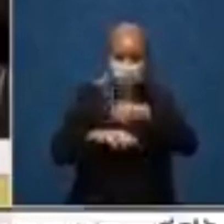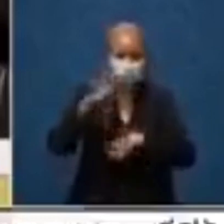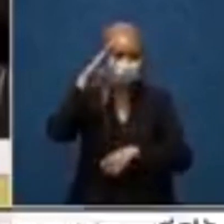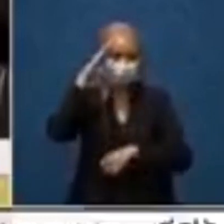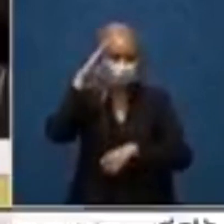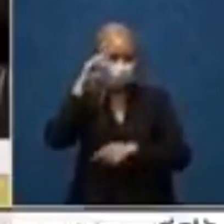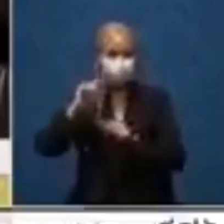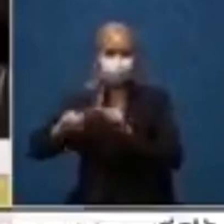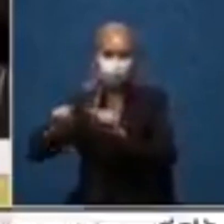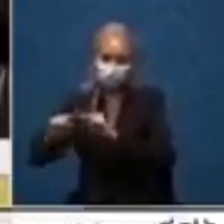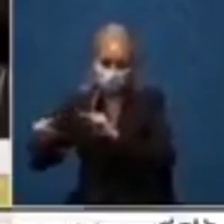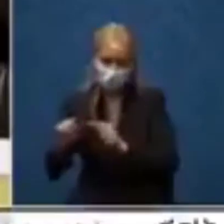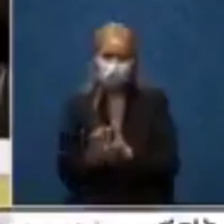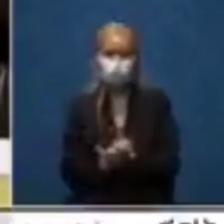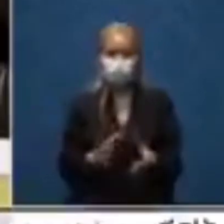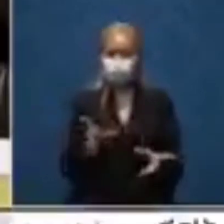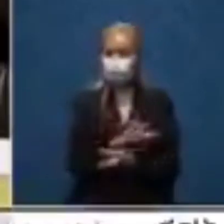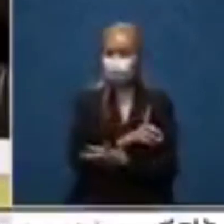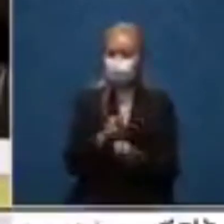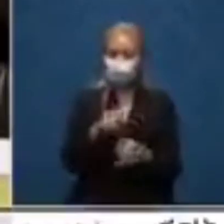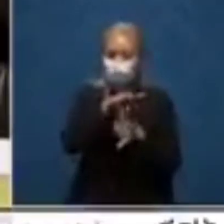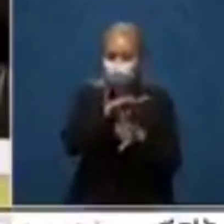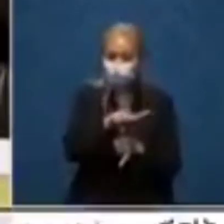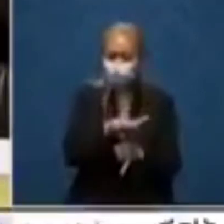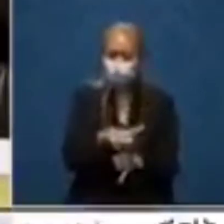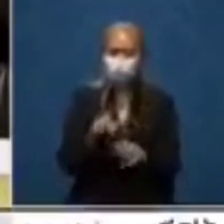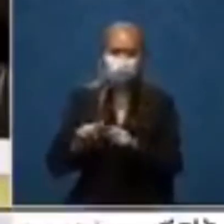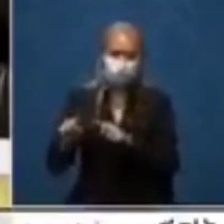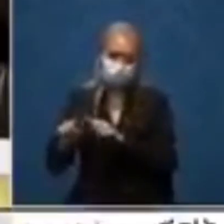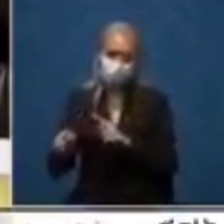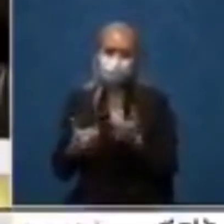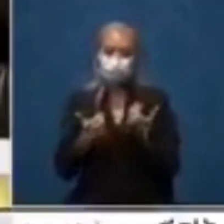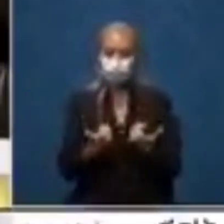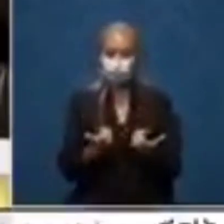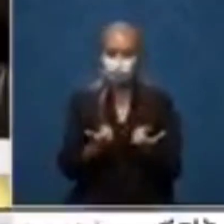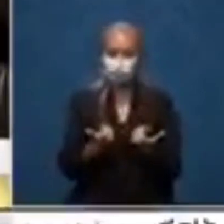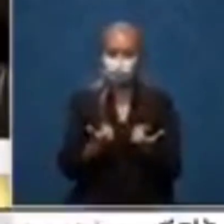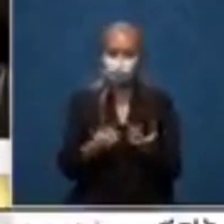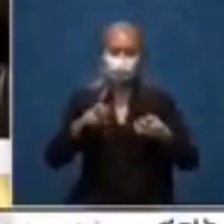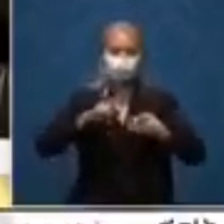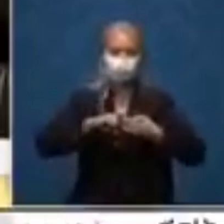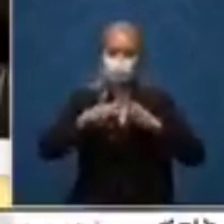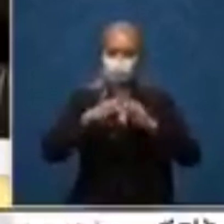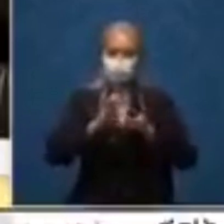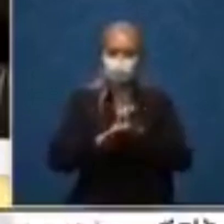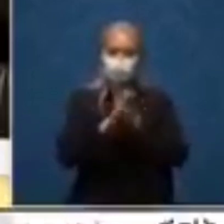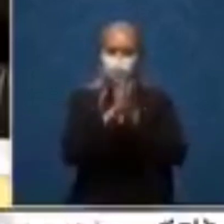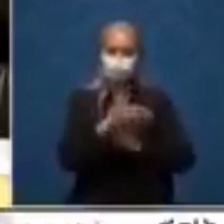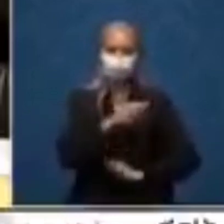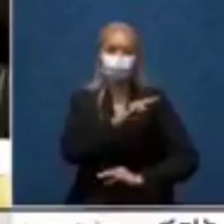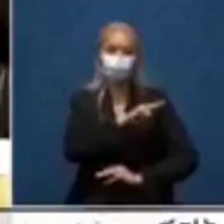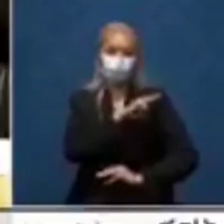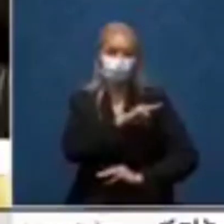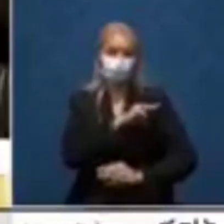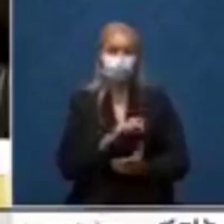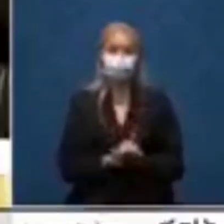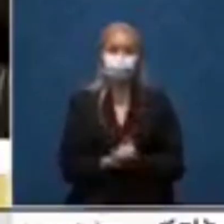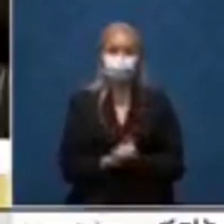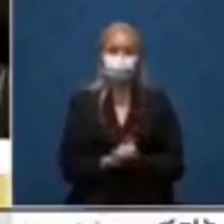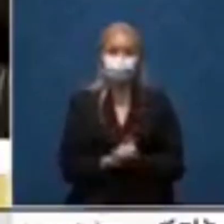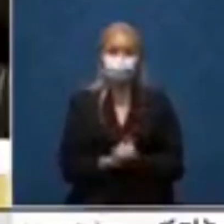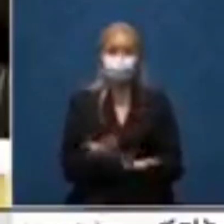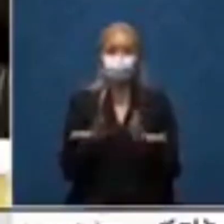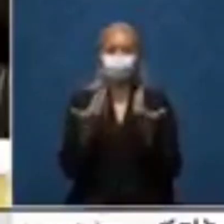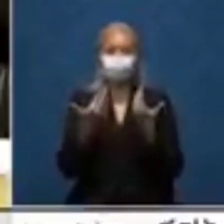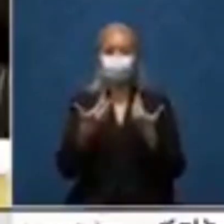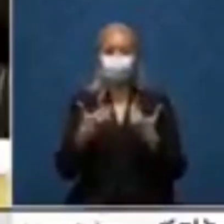ร้างการกดดันในสังคมนะคะให้กลายเป็นปัญหาส่วนตัวให้กลายเป็นปัญหาของปัจเจกชนนะคะไม่พอค่ะในเวลาที่อ่